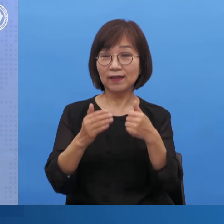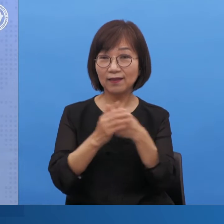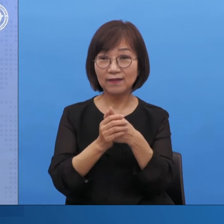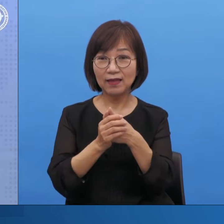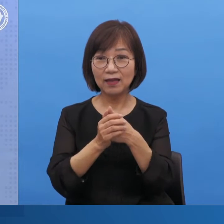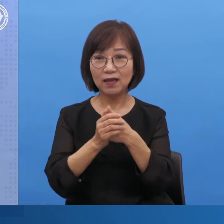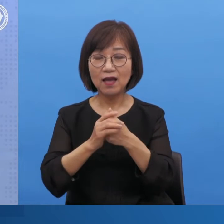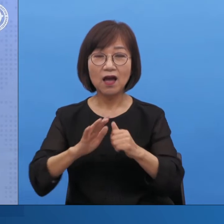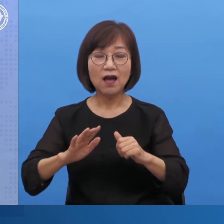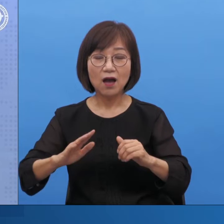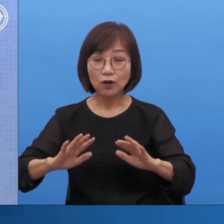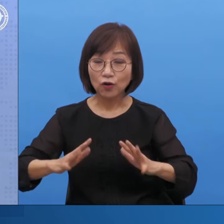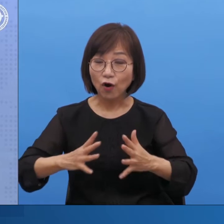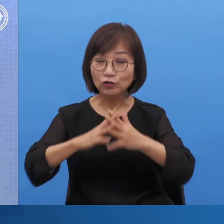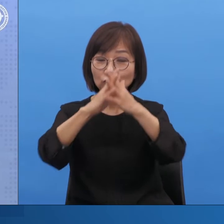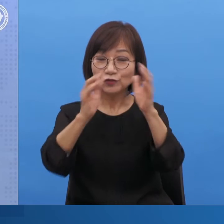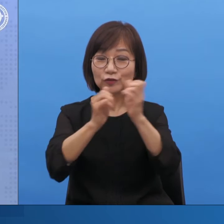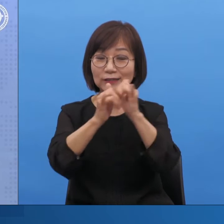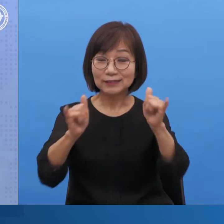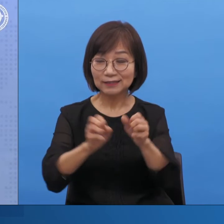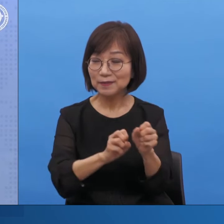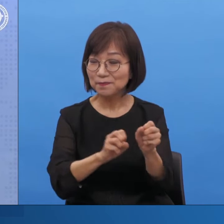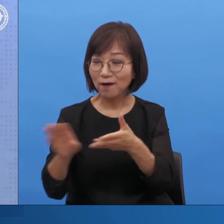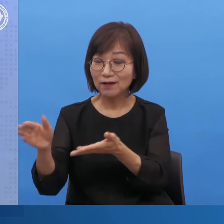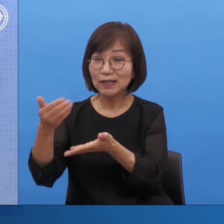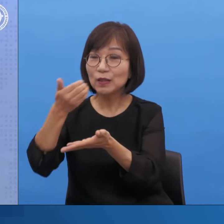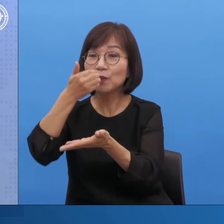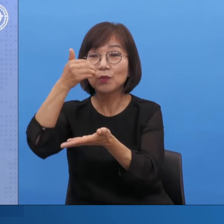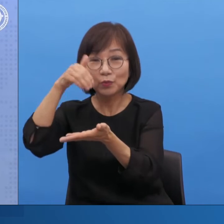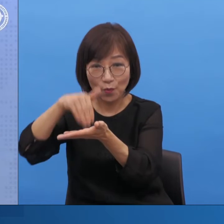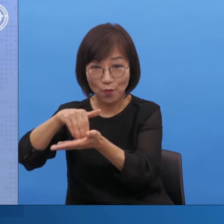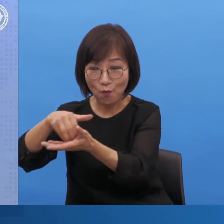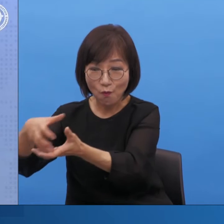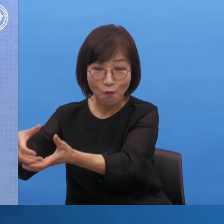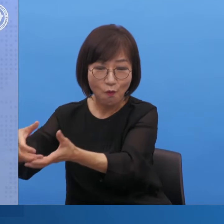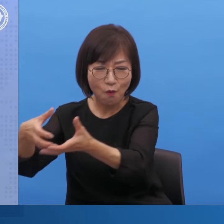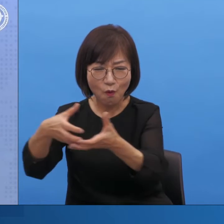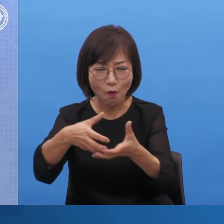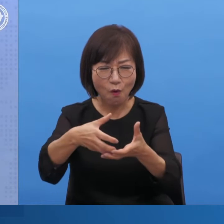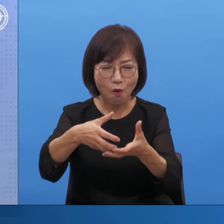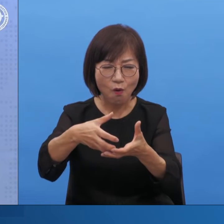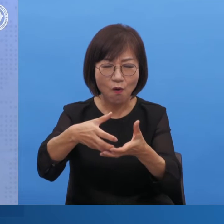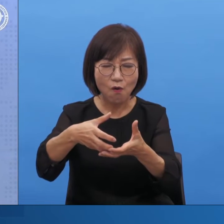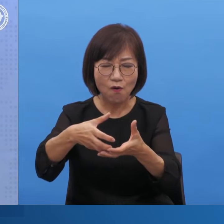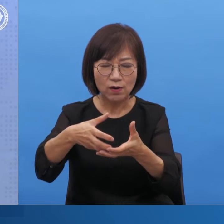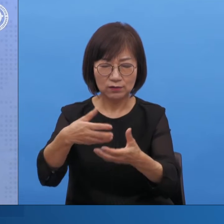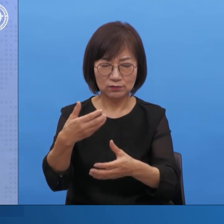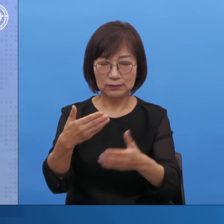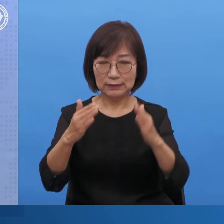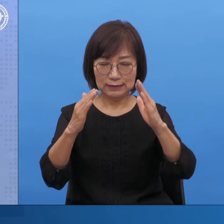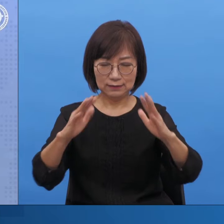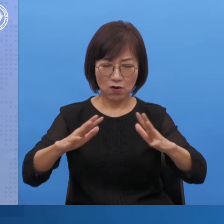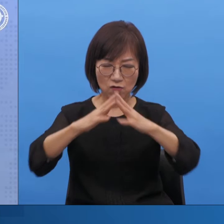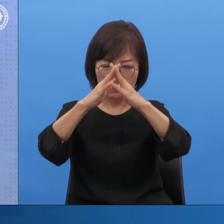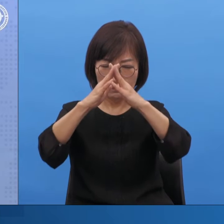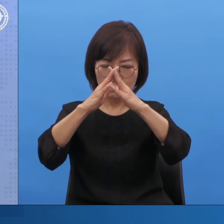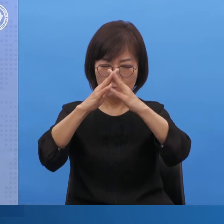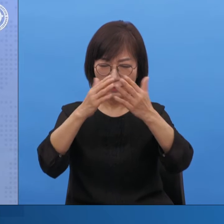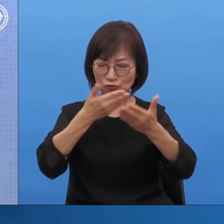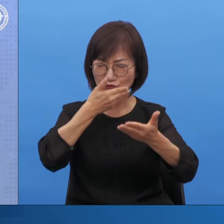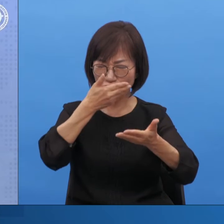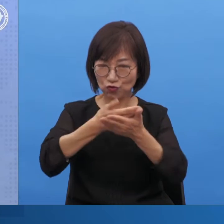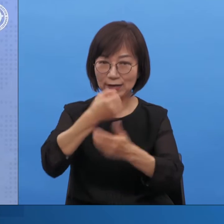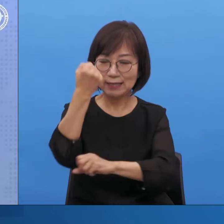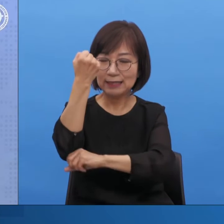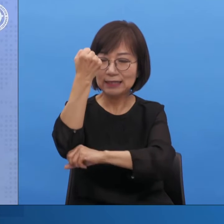건축자들이 버린 돌인데 그 돌이 진짜로 기초가 된 머릿돌이다. 예수님이 하십니다. And so Jesus says, these are the stones that